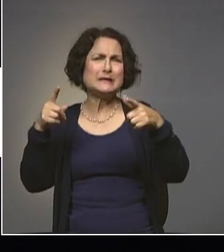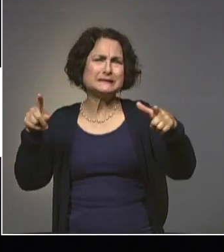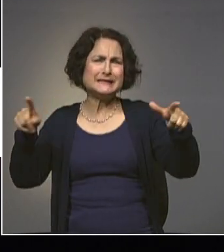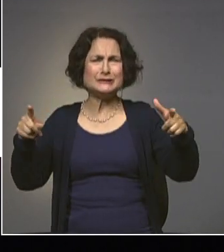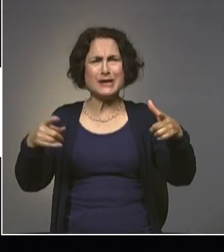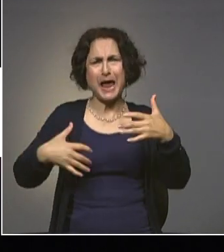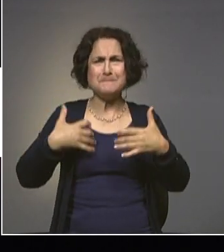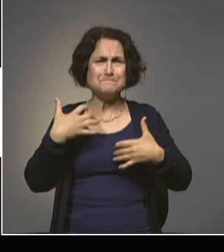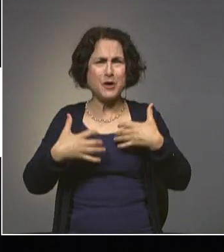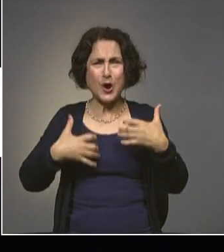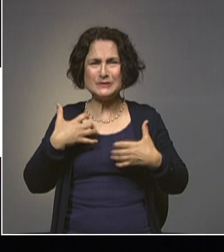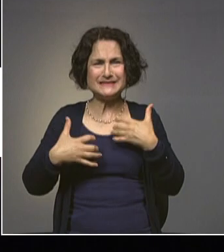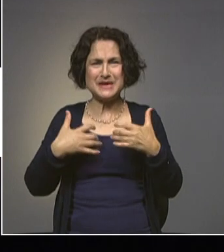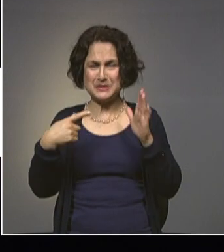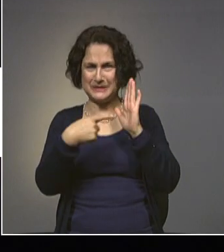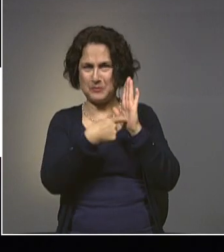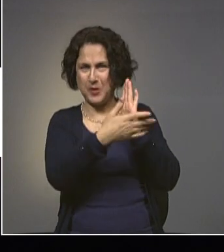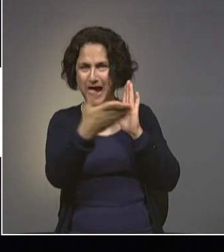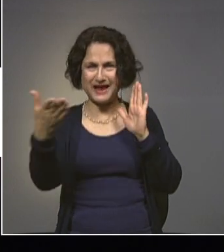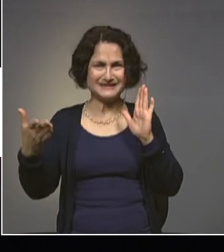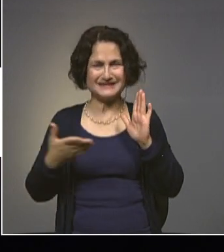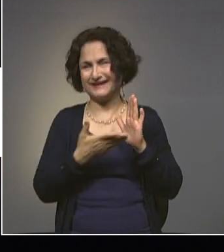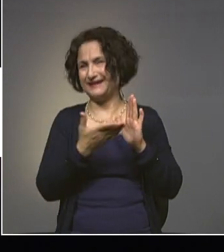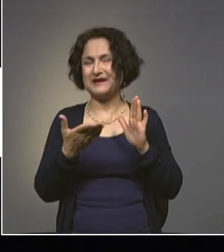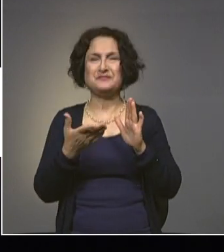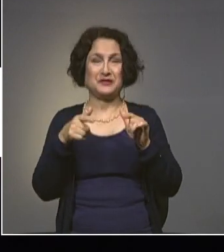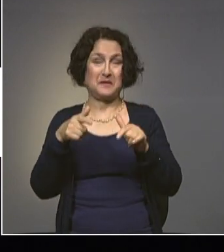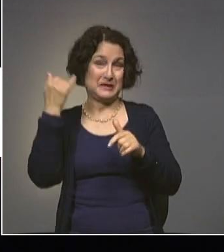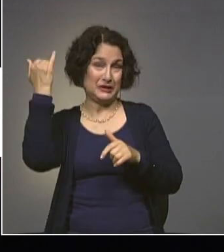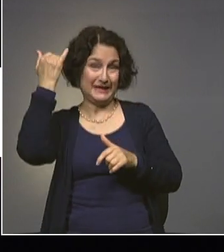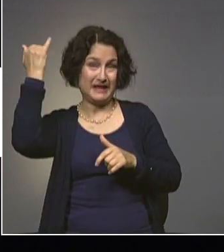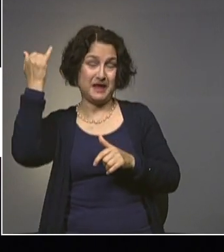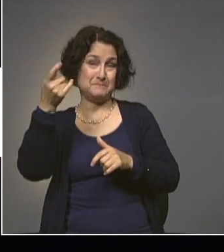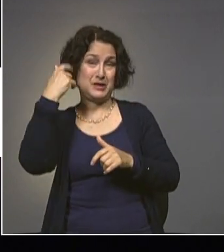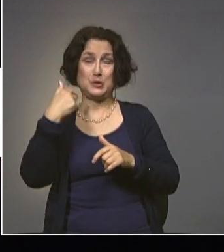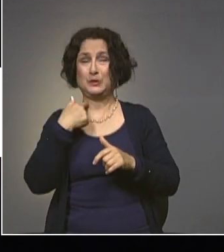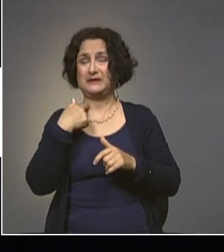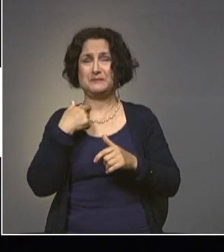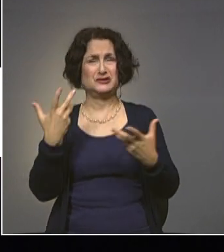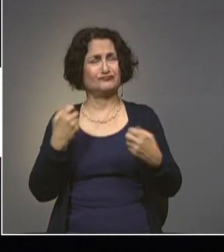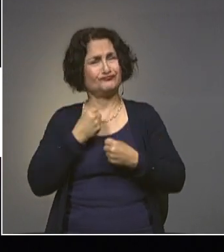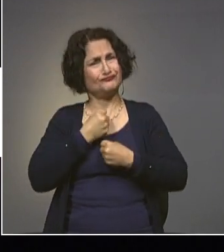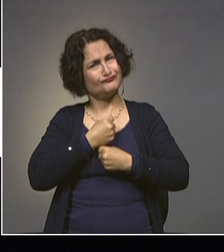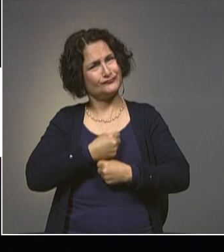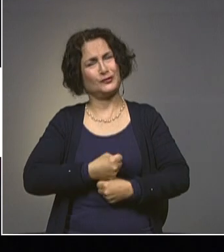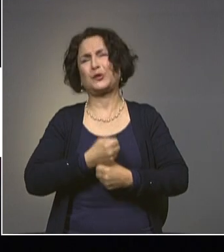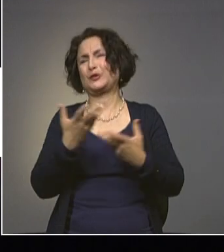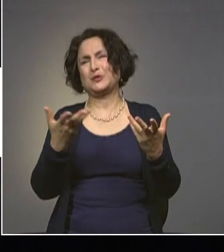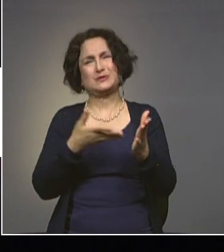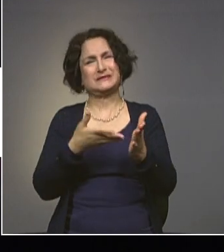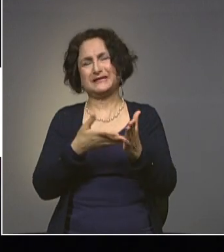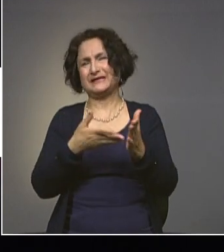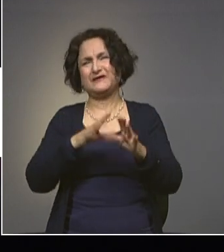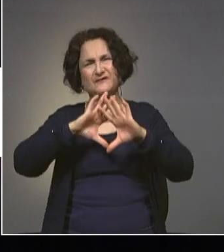различни емоции на този празник. Това беше идеята. В крайна сметка, миналата година беше изключително тежко заради всички мерки, които